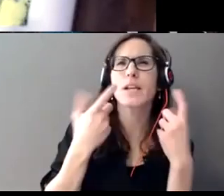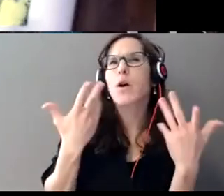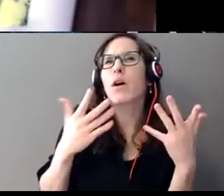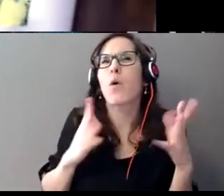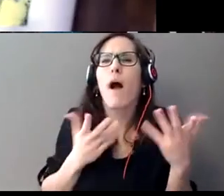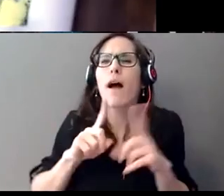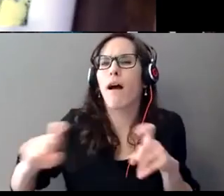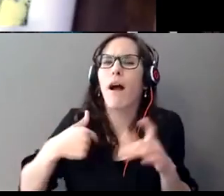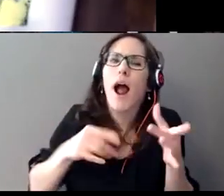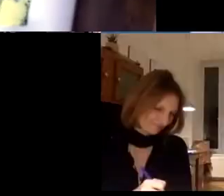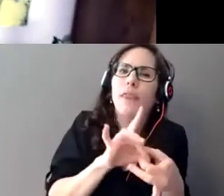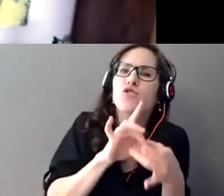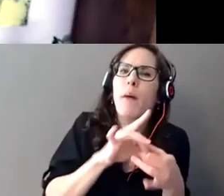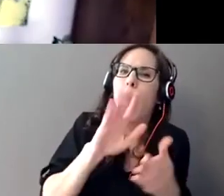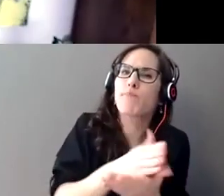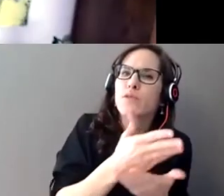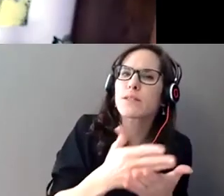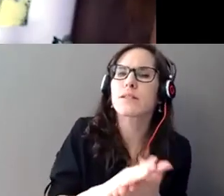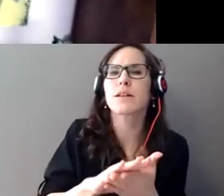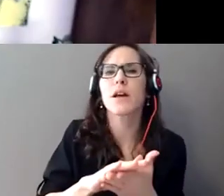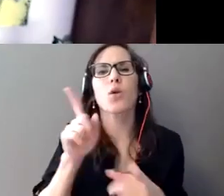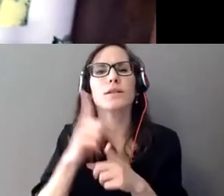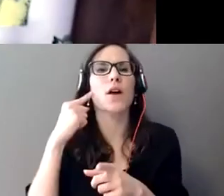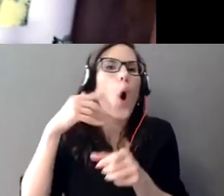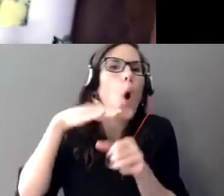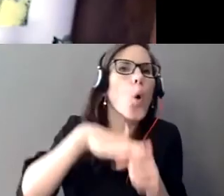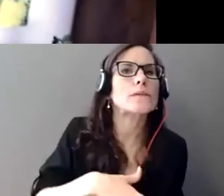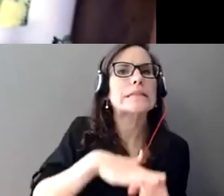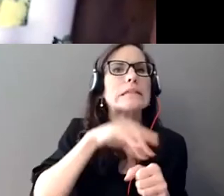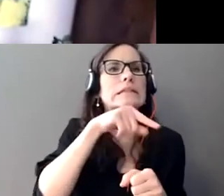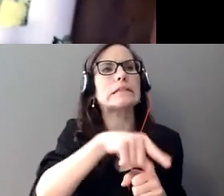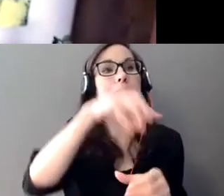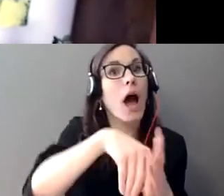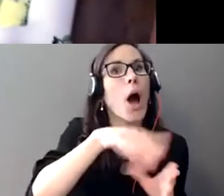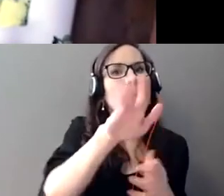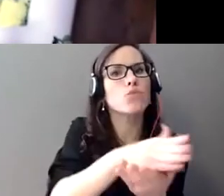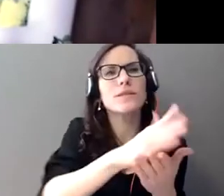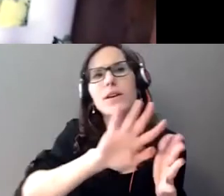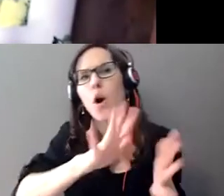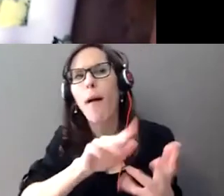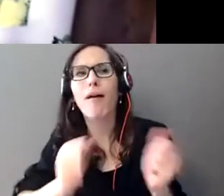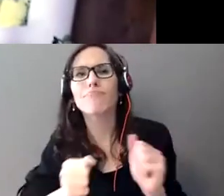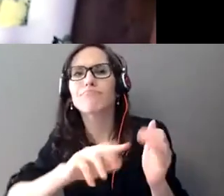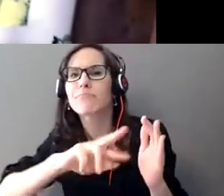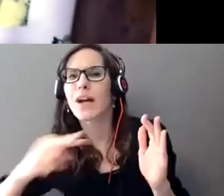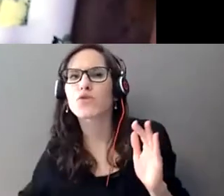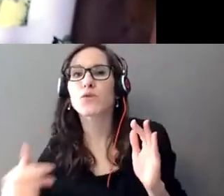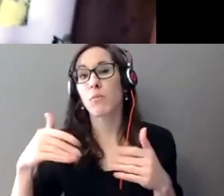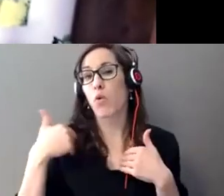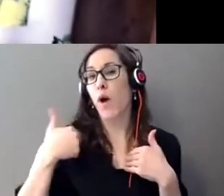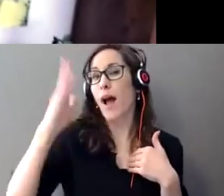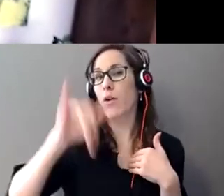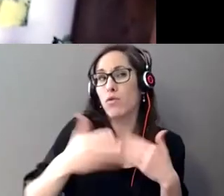comment déconstruire l'audisme en musique c'est-à-dire qu'on considère encore aujourd'hui que la musique est une pratique